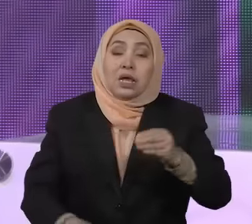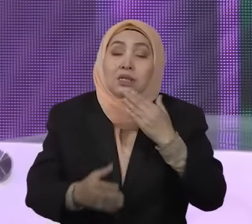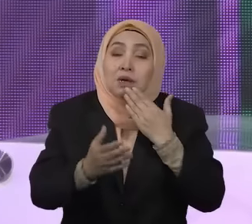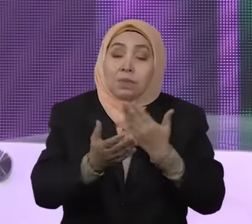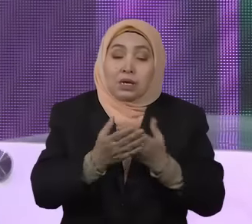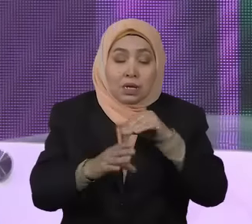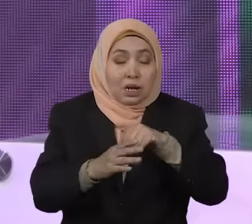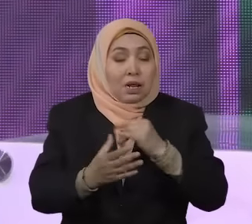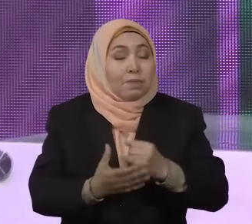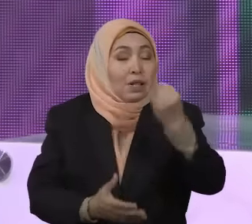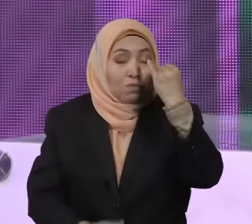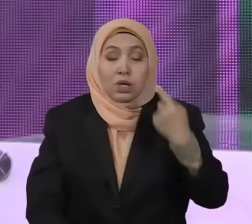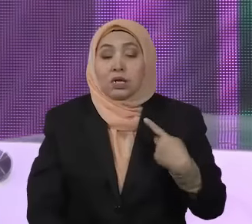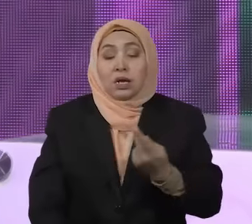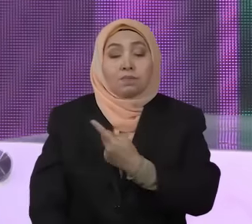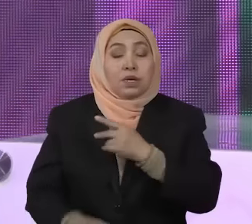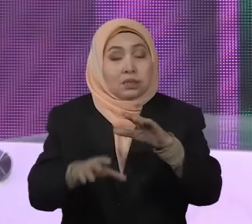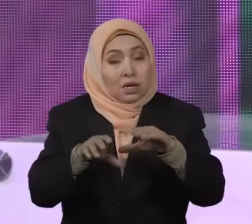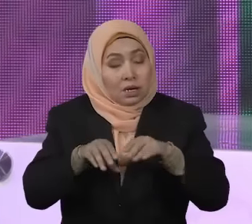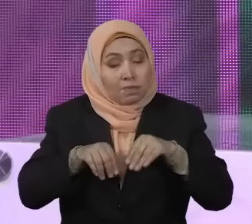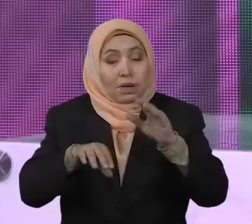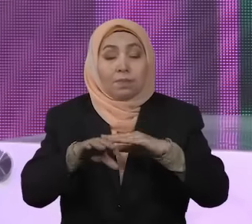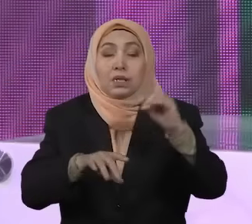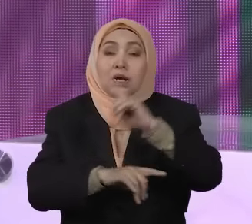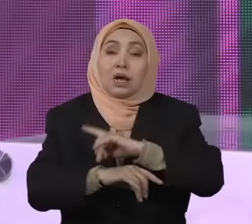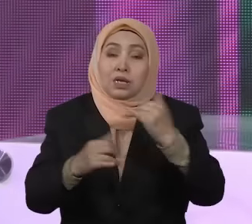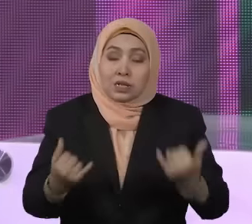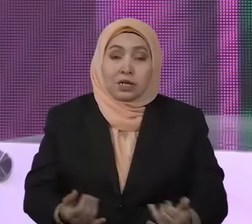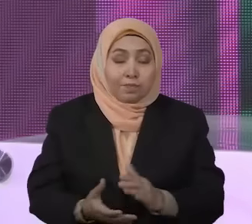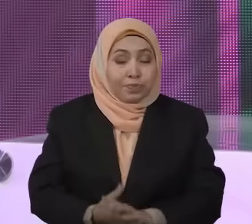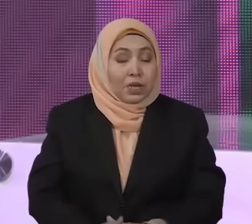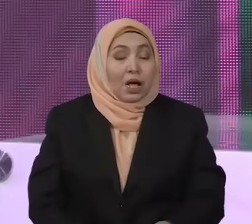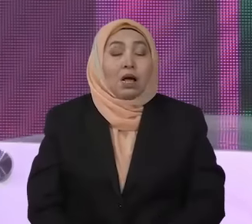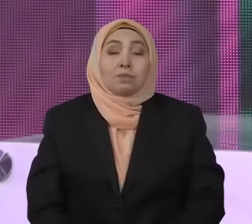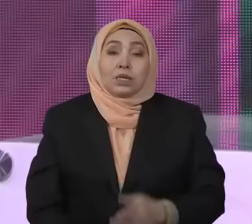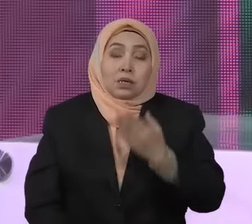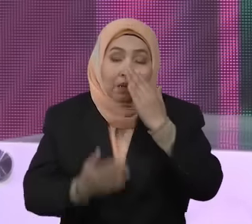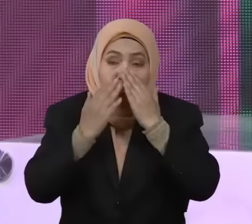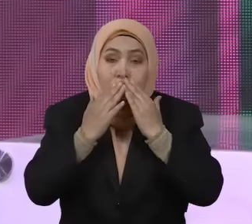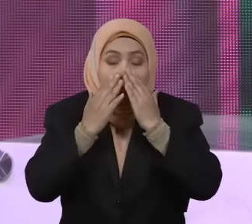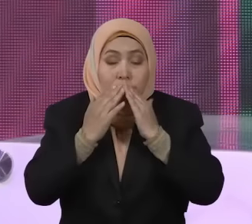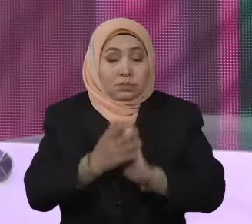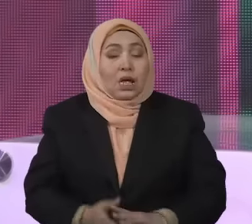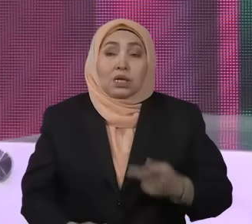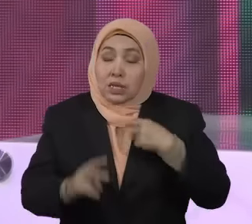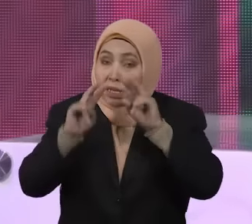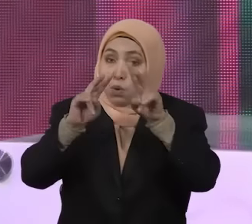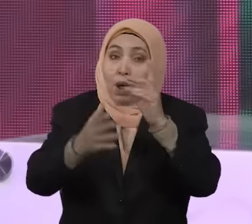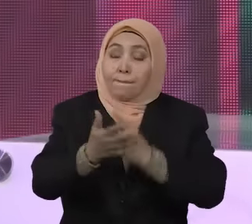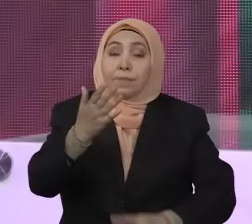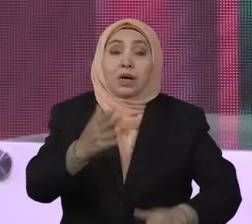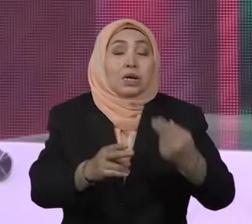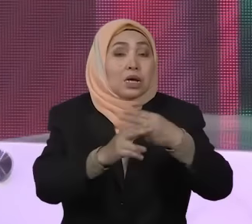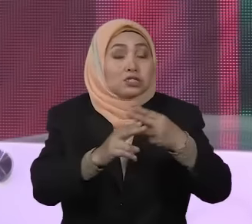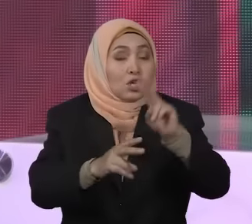ma'allamtana innaka antal alimul hakim. Rabbi zidni ilma. Amin ya rabbal alamin. Kita saksikan apakah ringkasan bagi